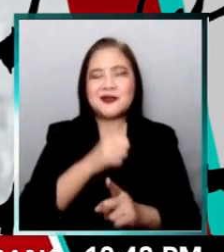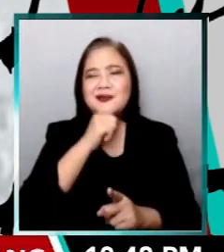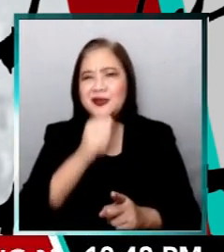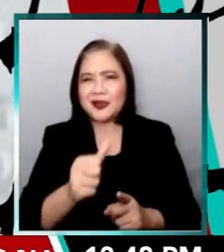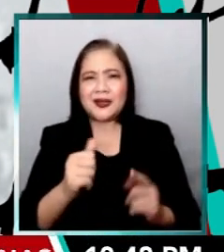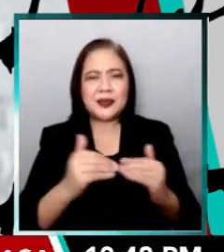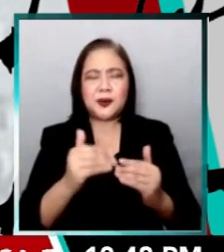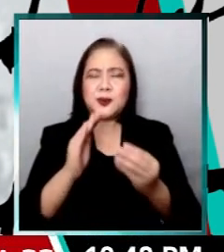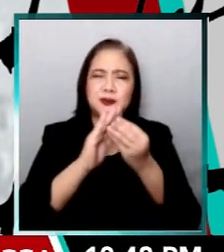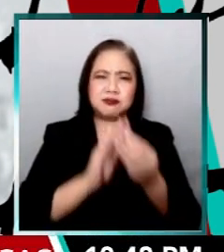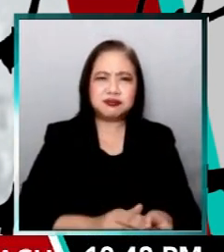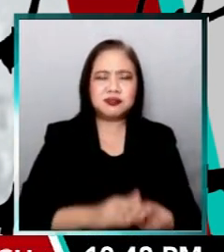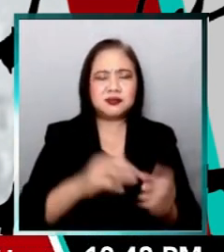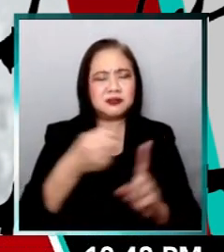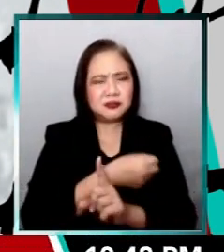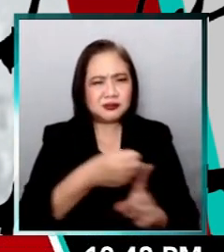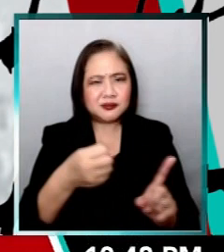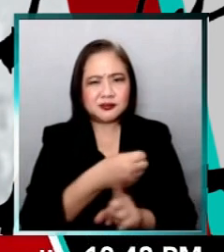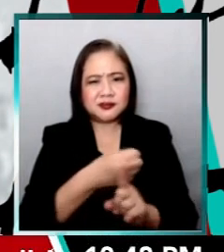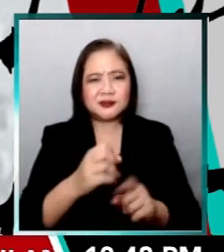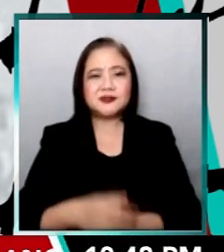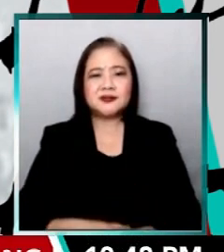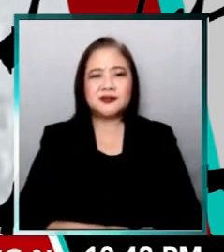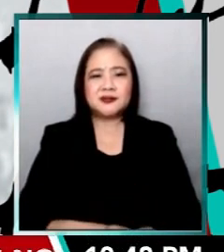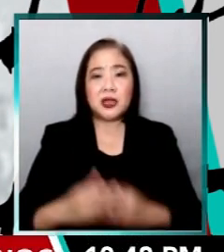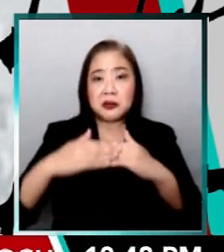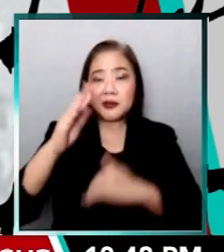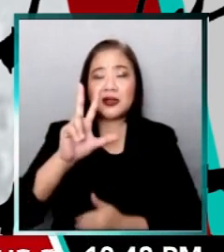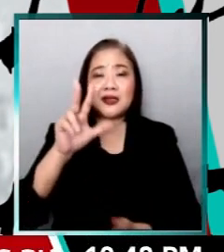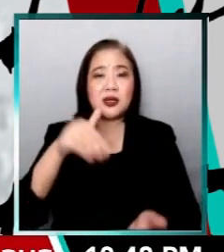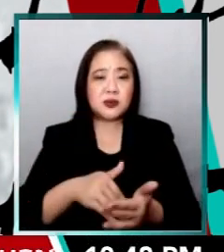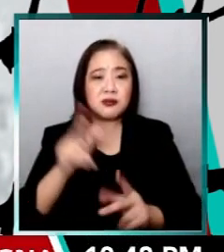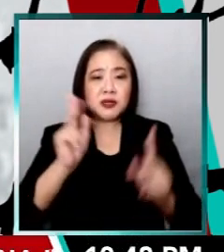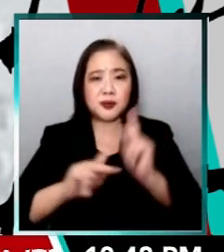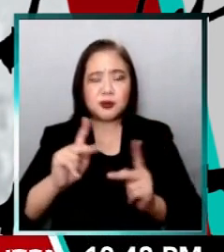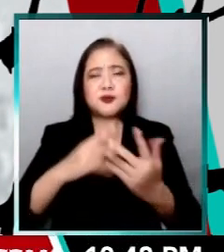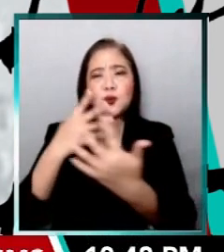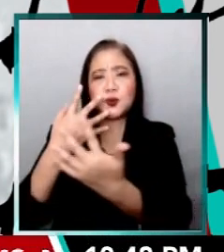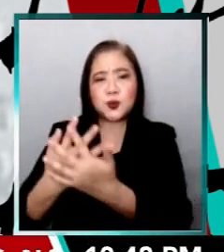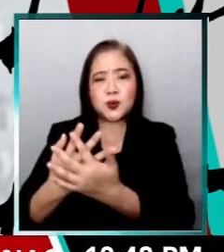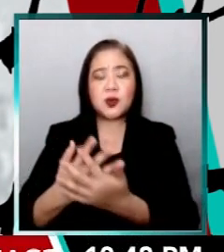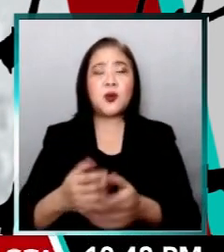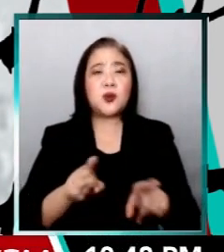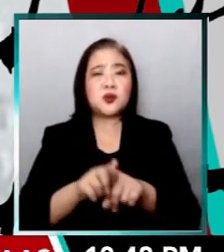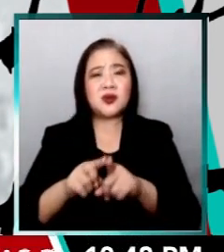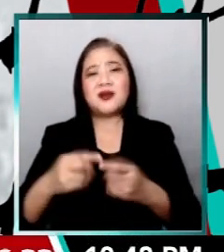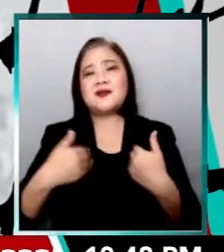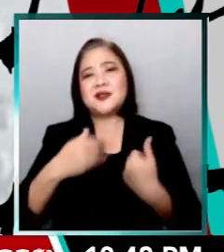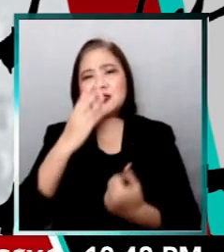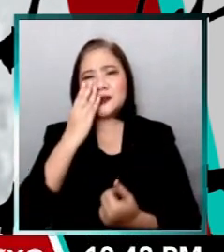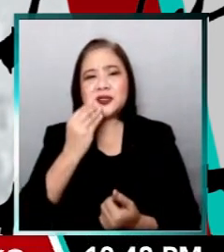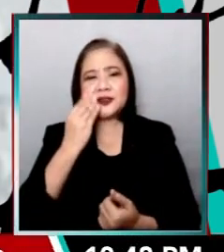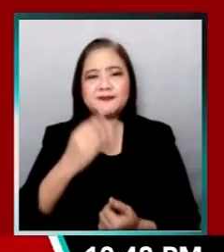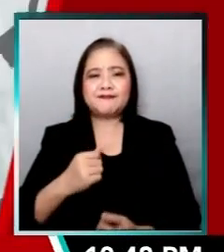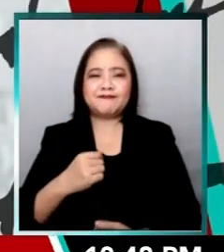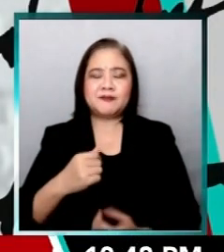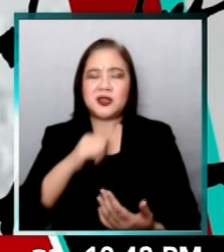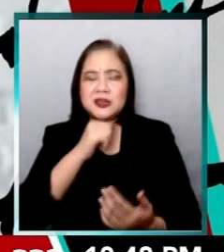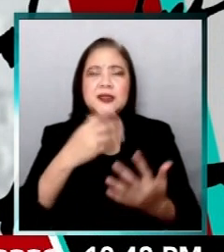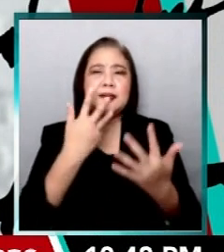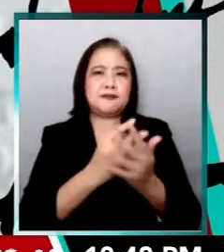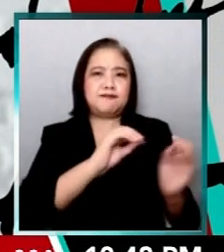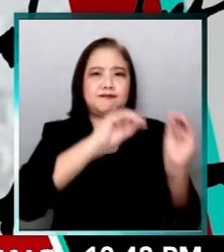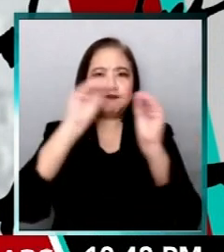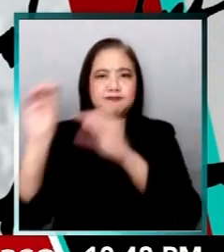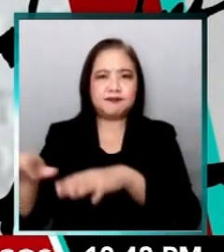degrading treatment. Lampas 3,000 ang ikinulong, gayon din ang nakaranas ng involuntary exile. Ayon naman